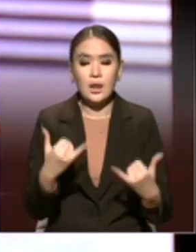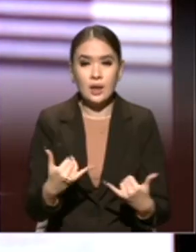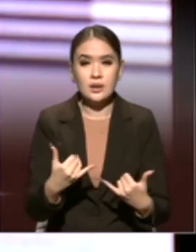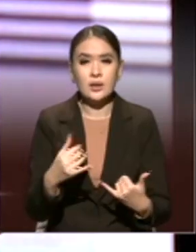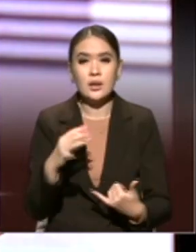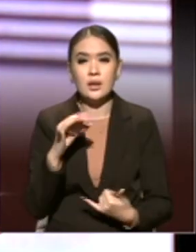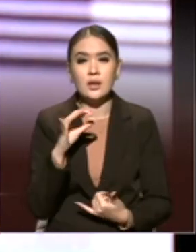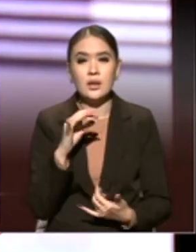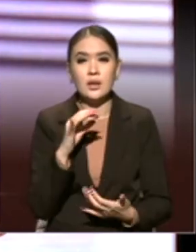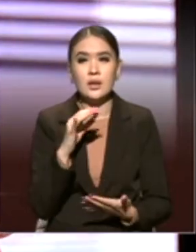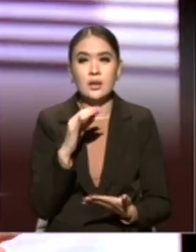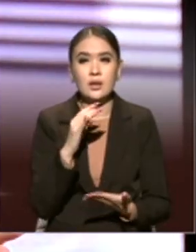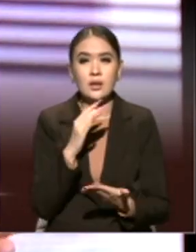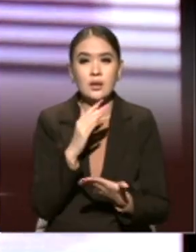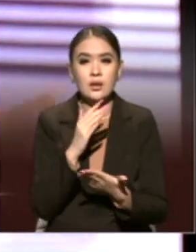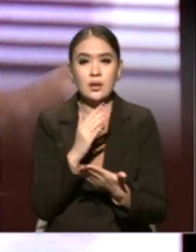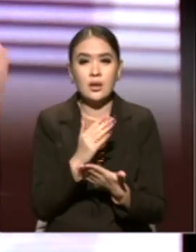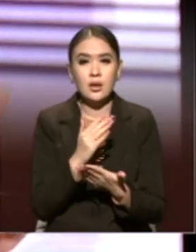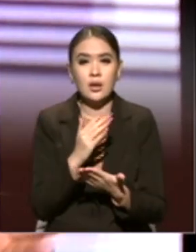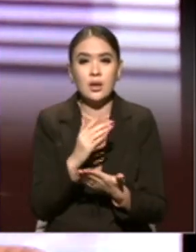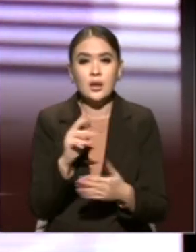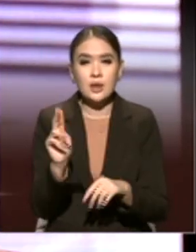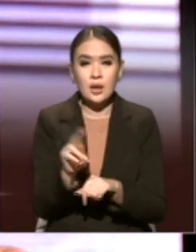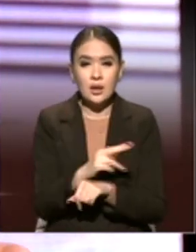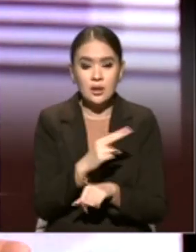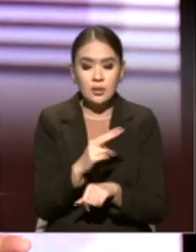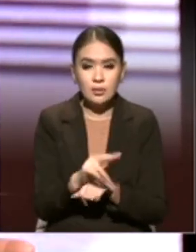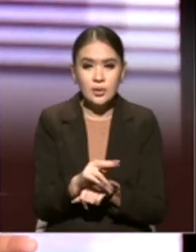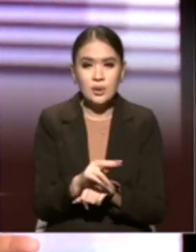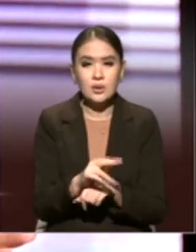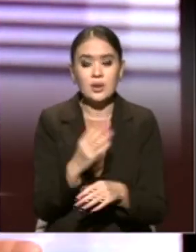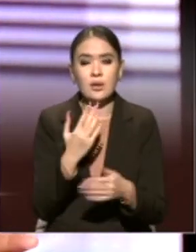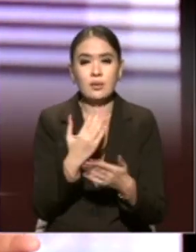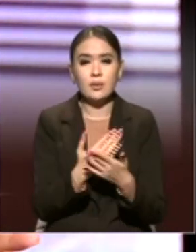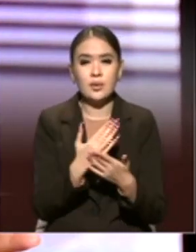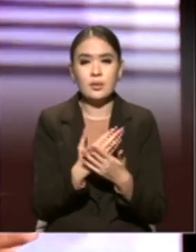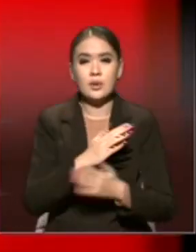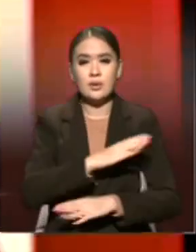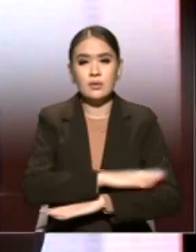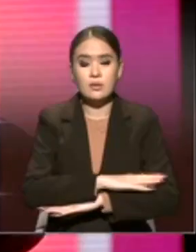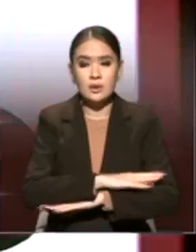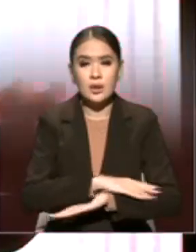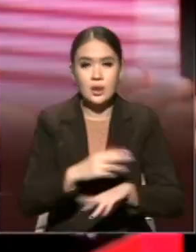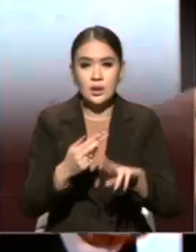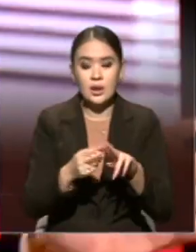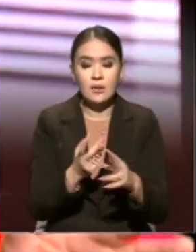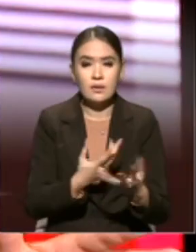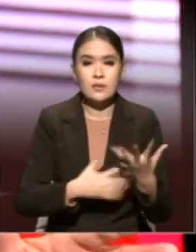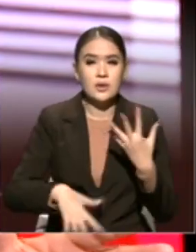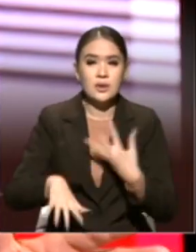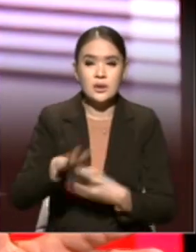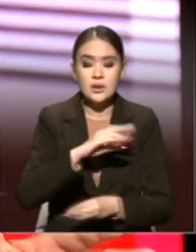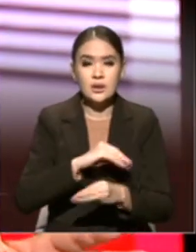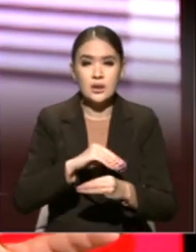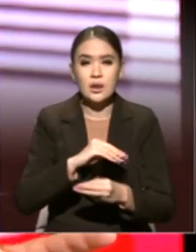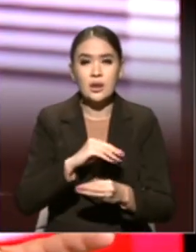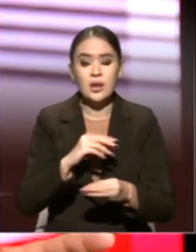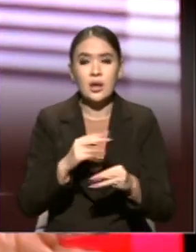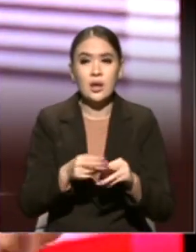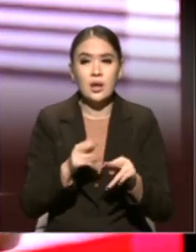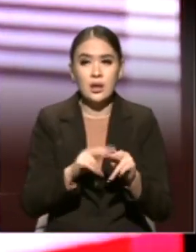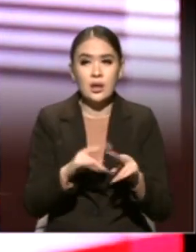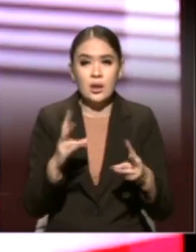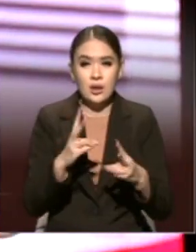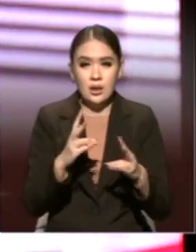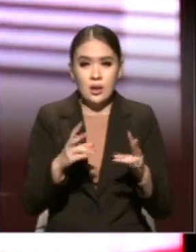идеология экспансия, тәрбие экспансия. Сондықтан мен ойлаймын, бұл кеңістіктің бәрін жаулап жатыр ғой, жаһандандыру